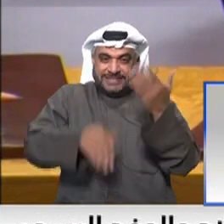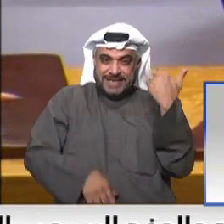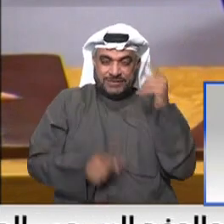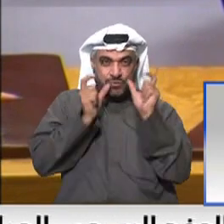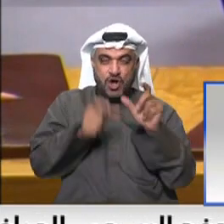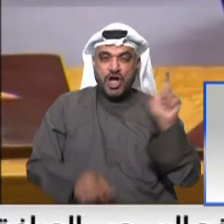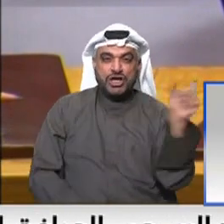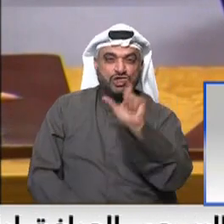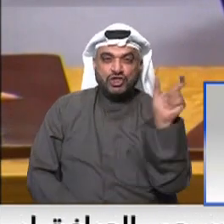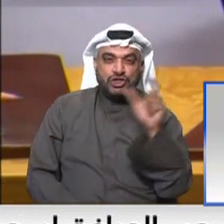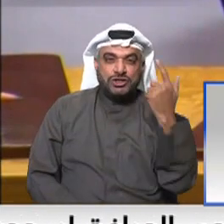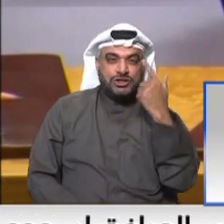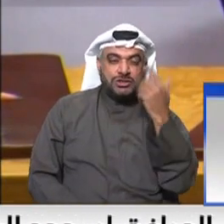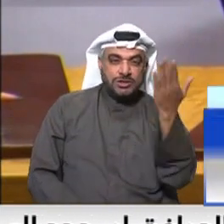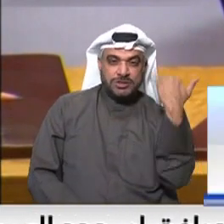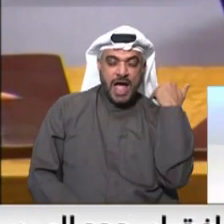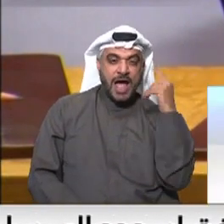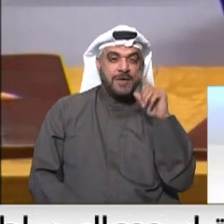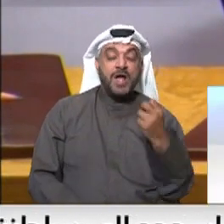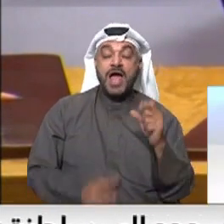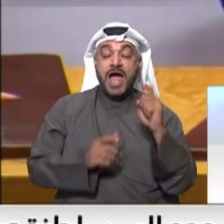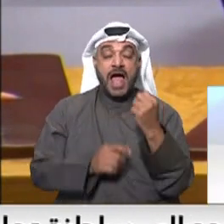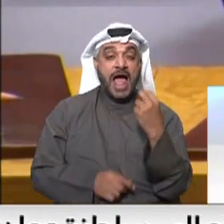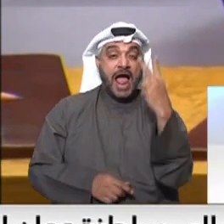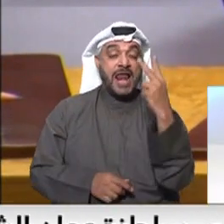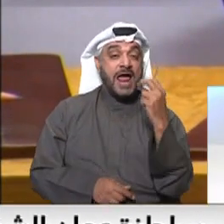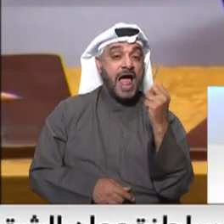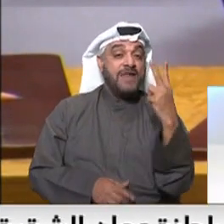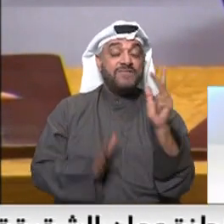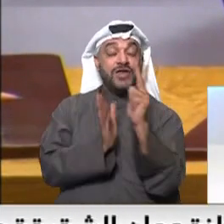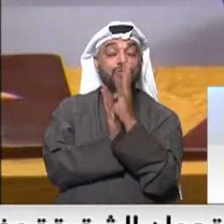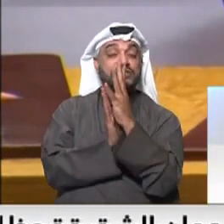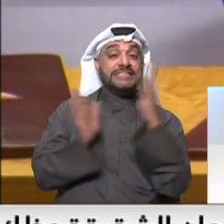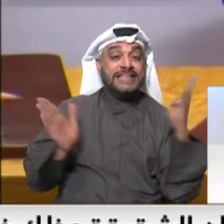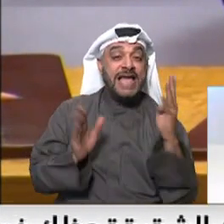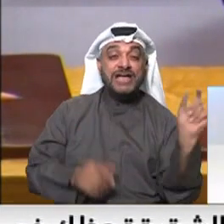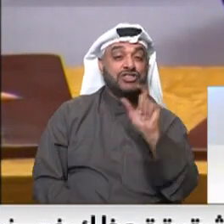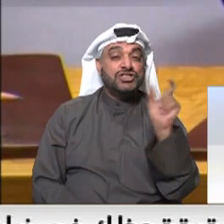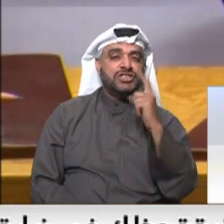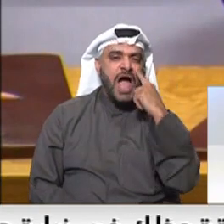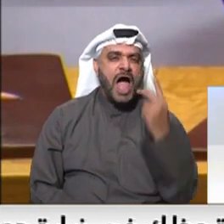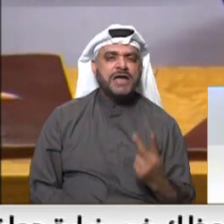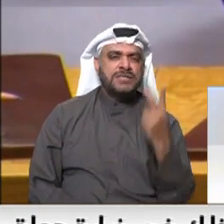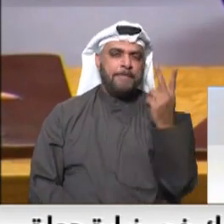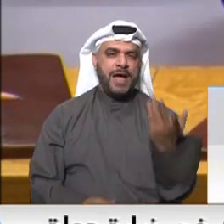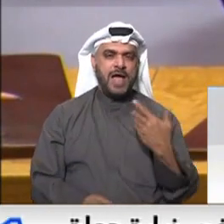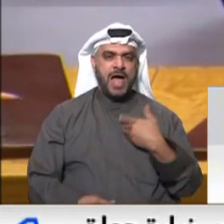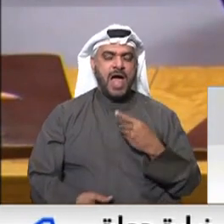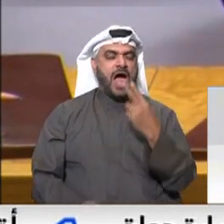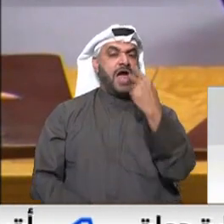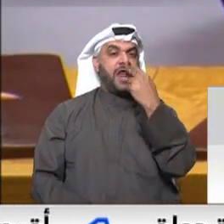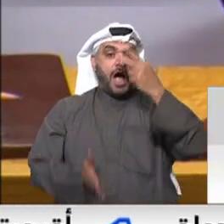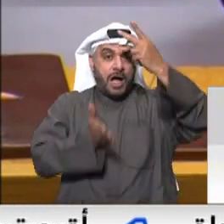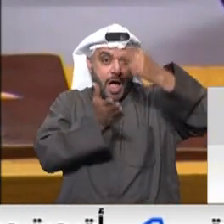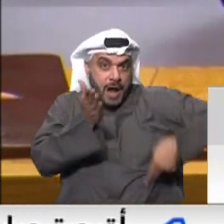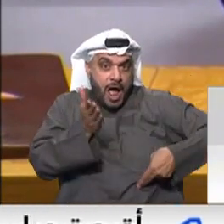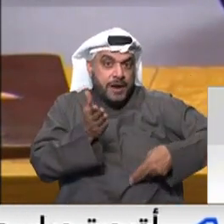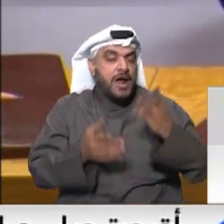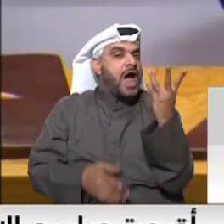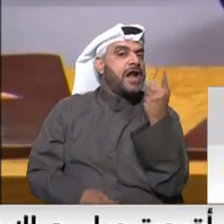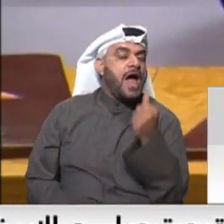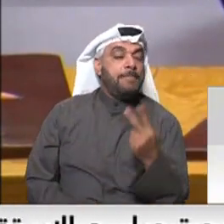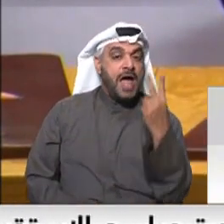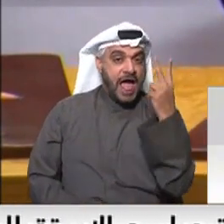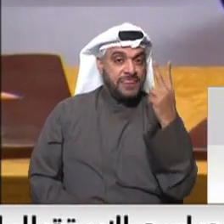في شهر يونيو من عام 2019 تقدمنا بالقرار 2 ا74 وهو